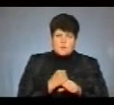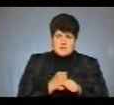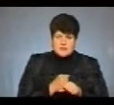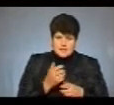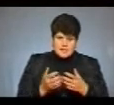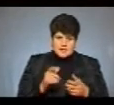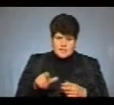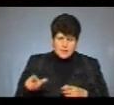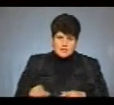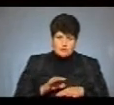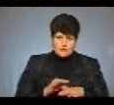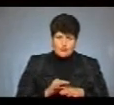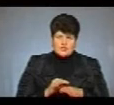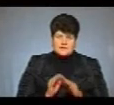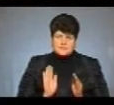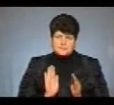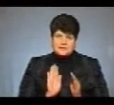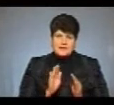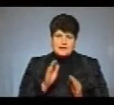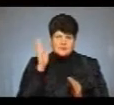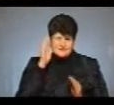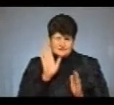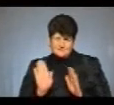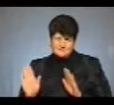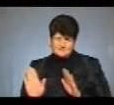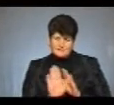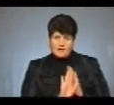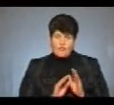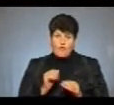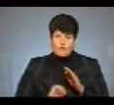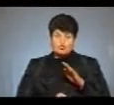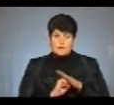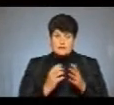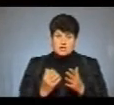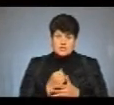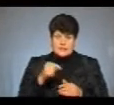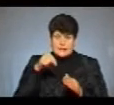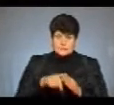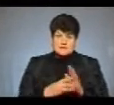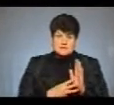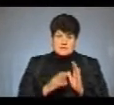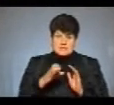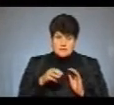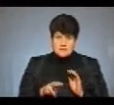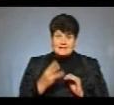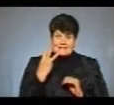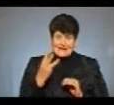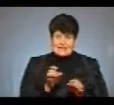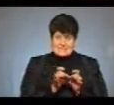які проводять гідроізоляцію фундаменту, знайшли на глибині 80 сантиметрів три снаряди. От бачите,